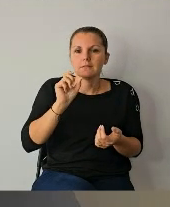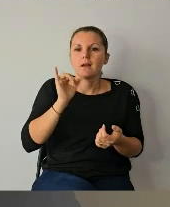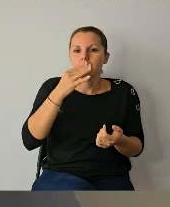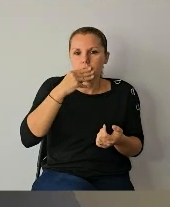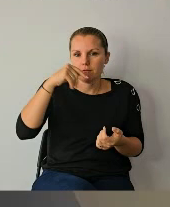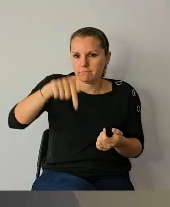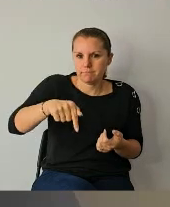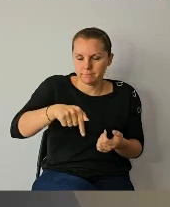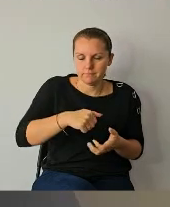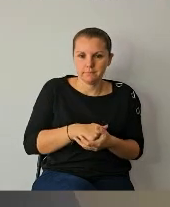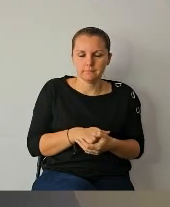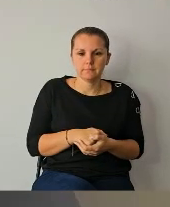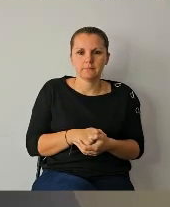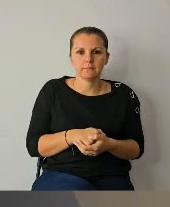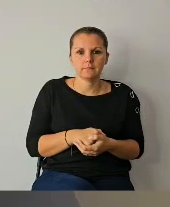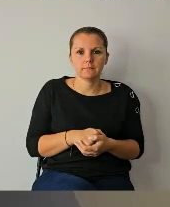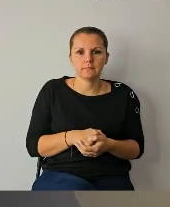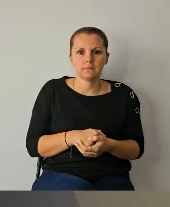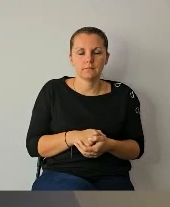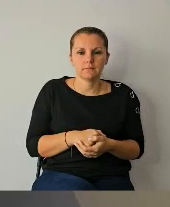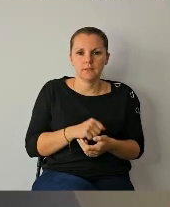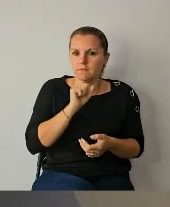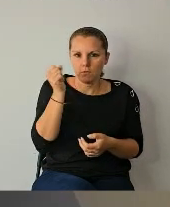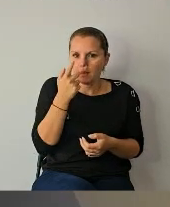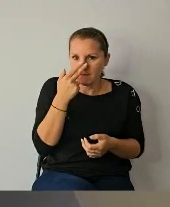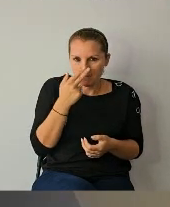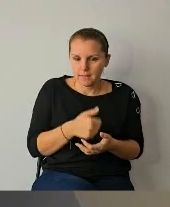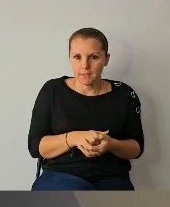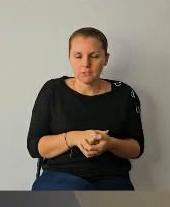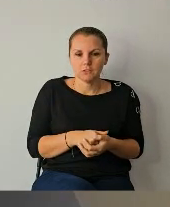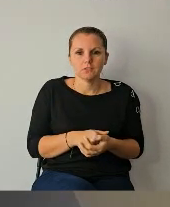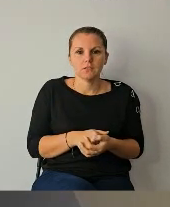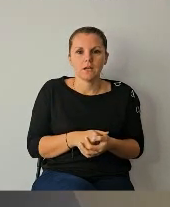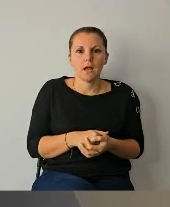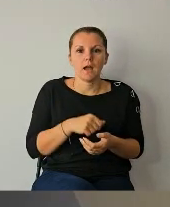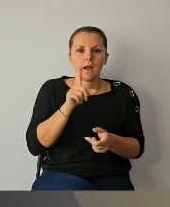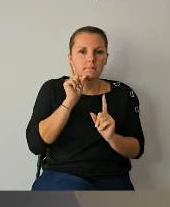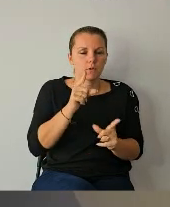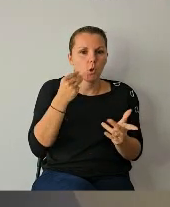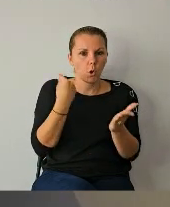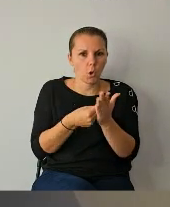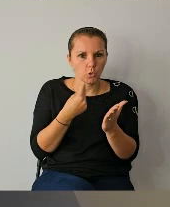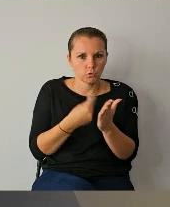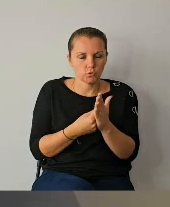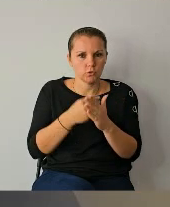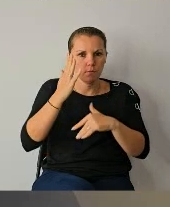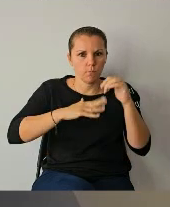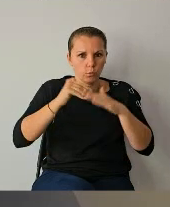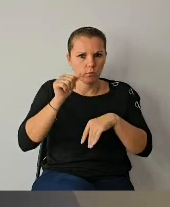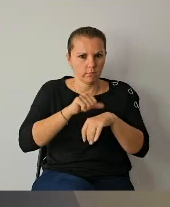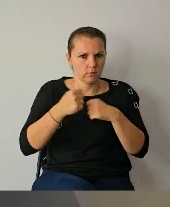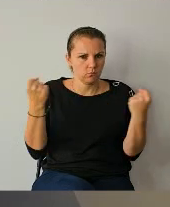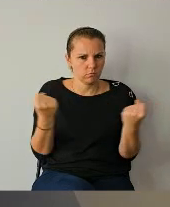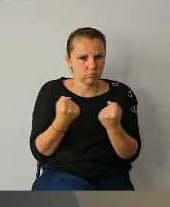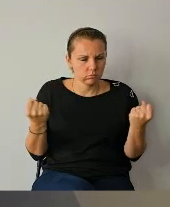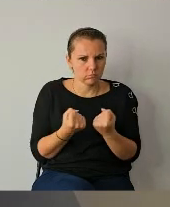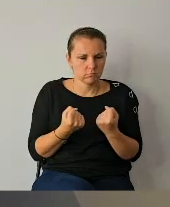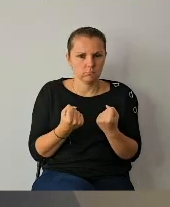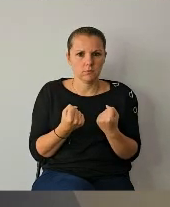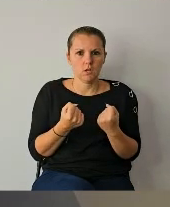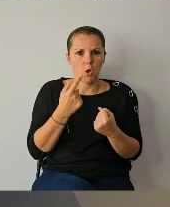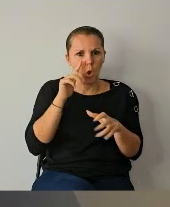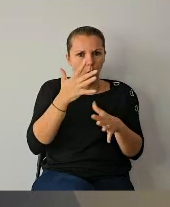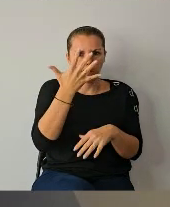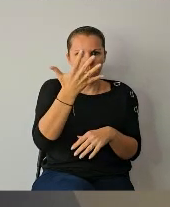To jest no, niewidoczne. Natomiast koszty tej budowy są ogromne. To jest około 5